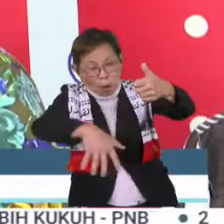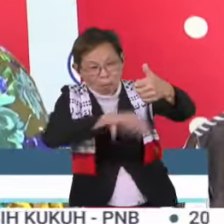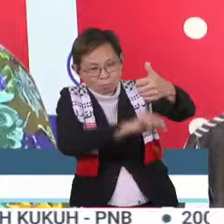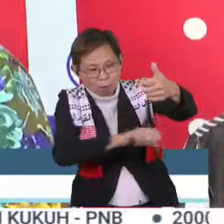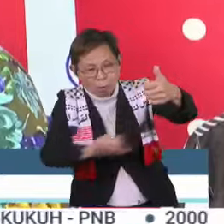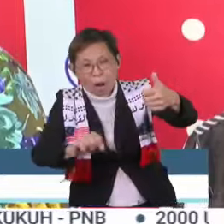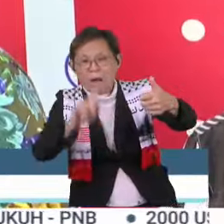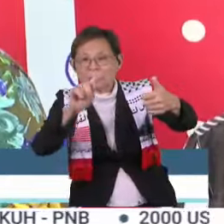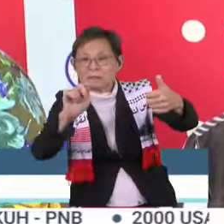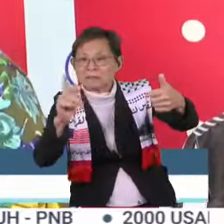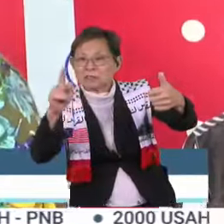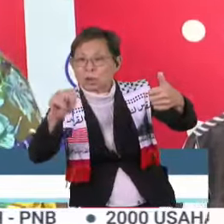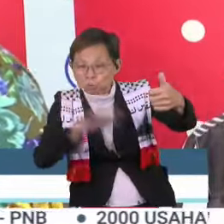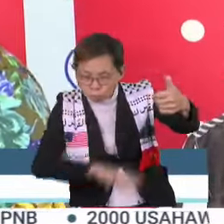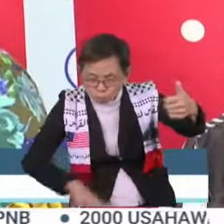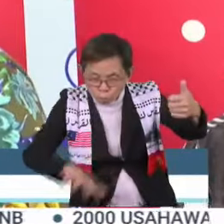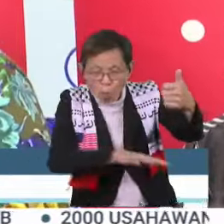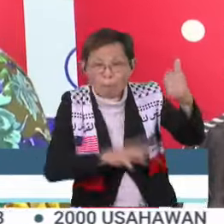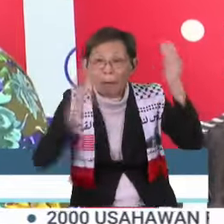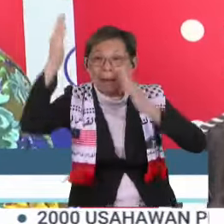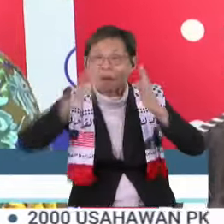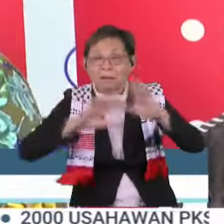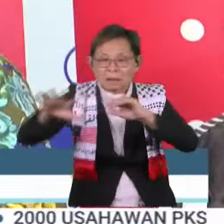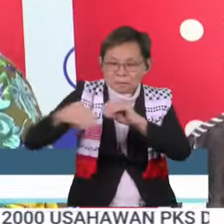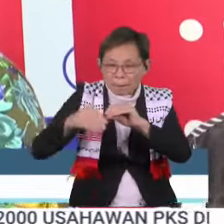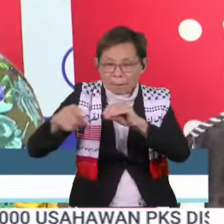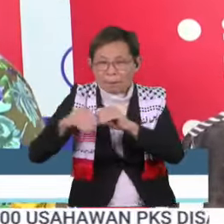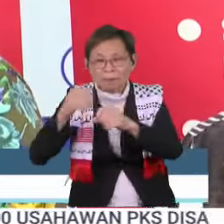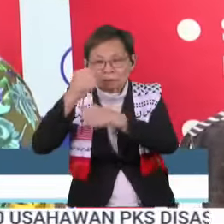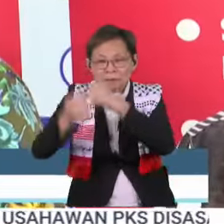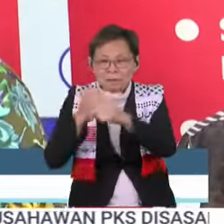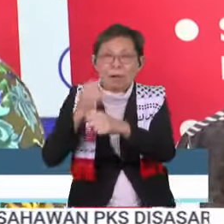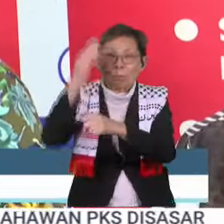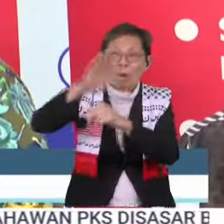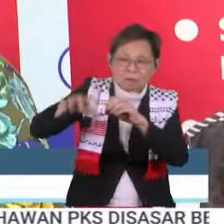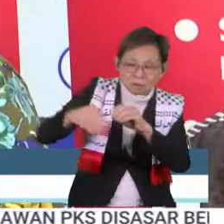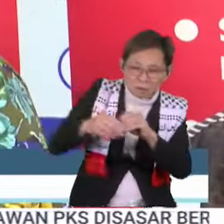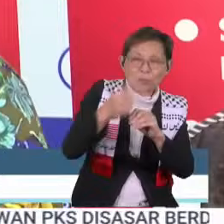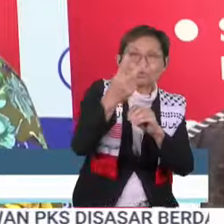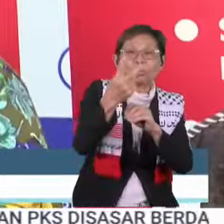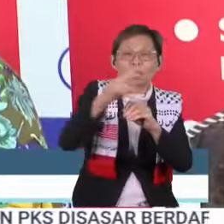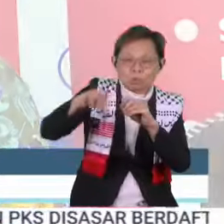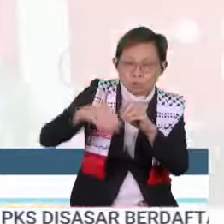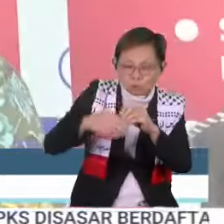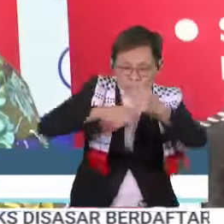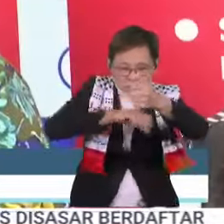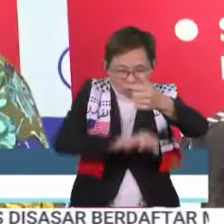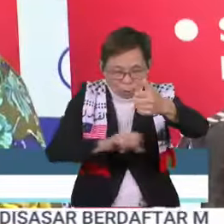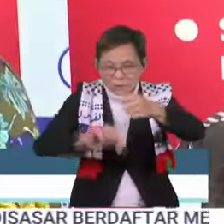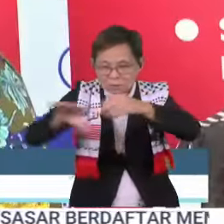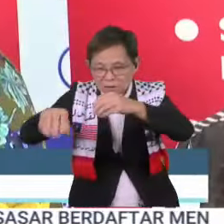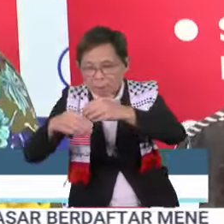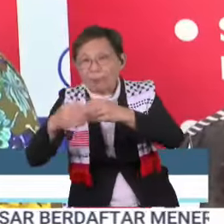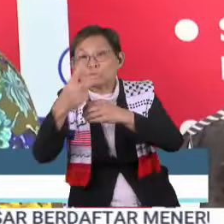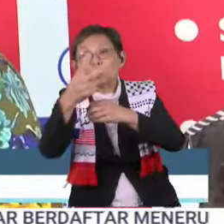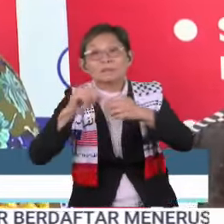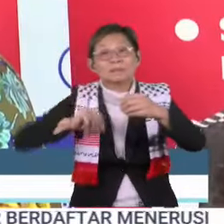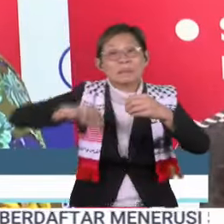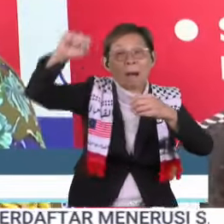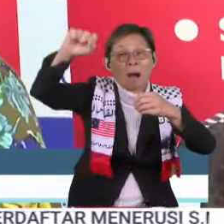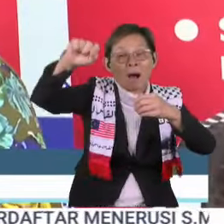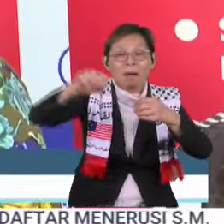seluruh negara. Ada tambahan tahun yang akan datang, kita tambah lagi dua cawangan, dua-dua di Sabah.